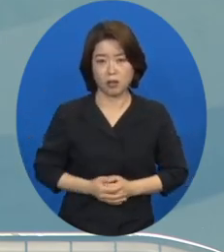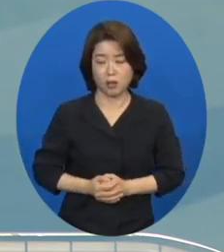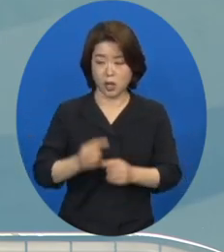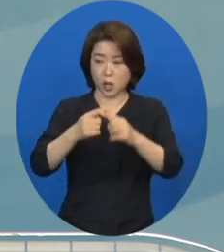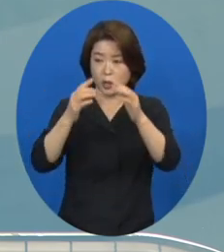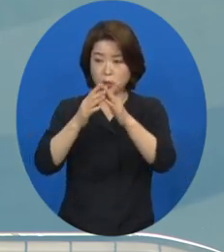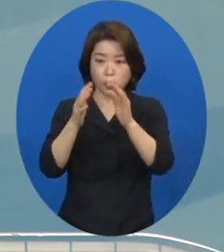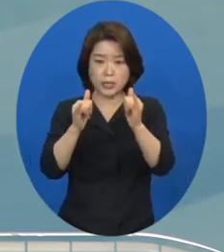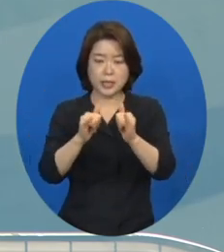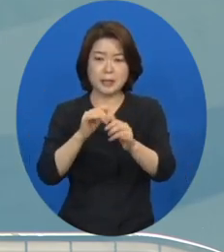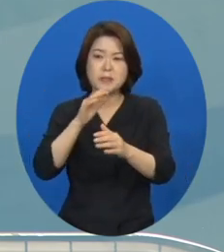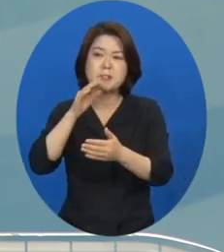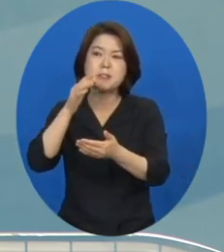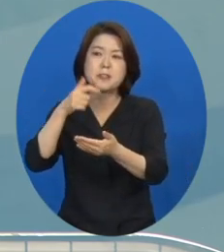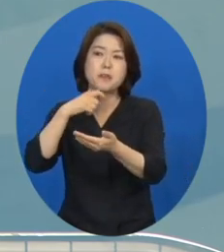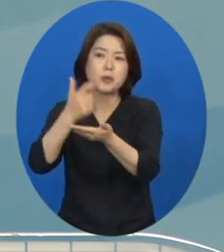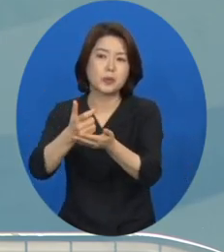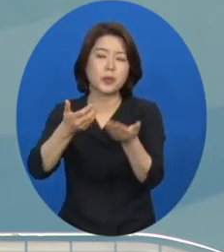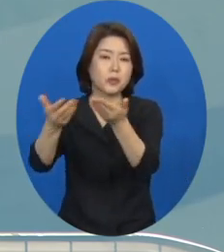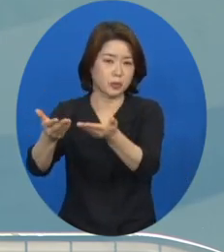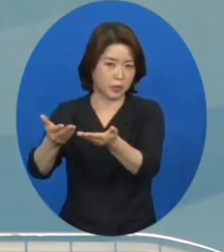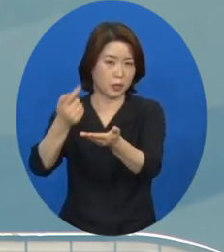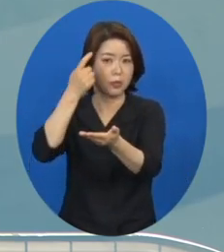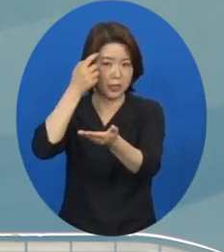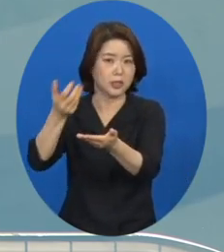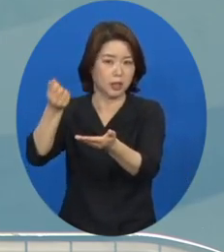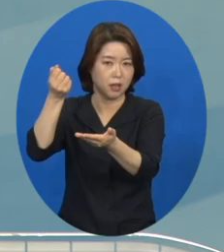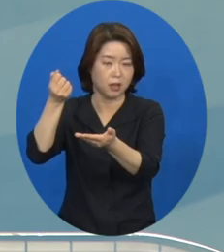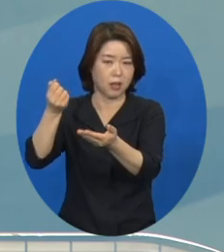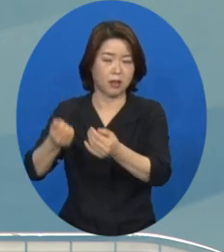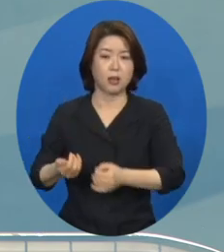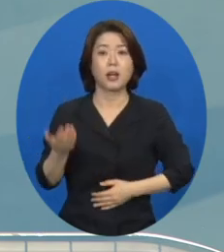속이고 살았다고 생각했어요. 근데 그때